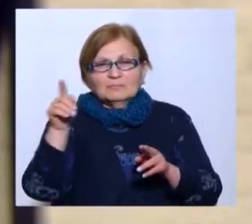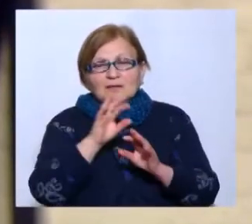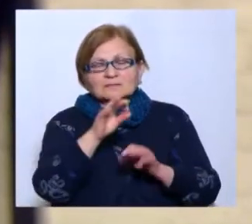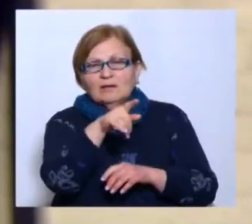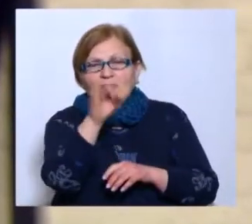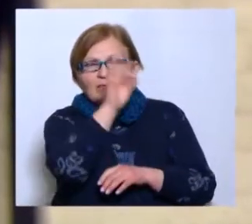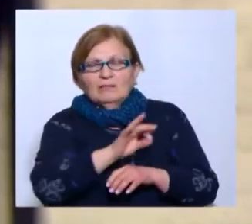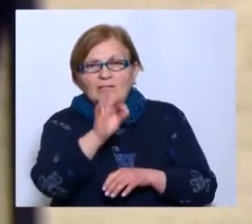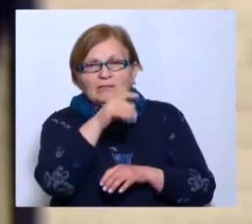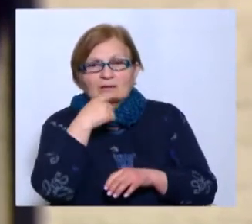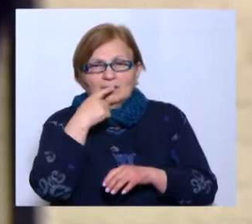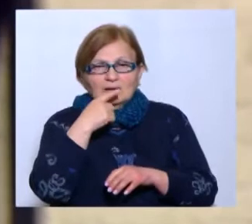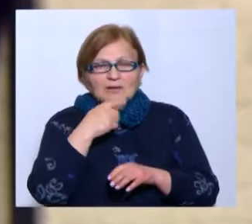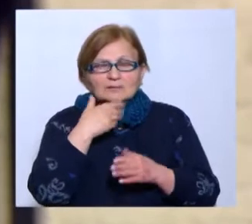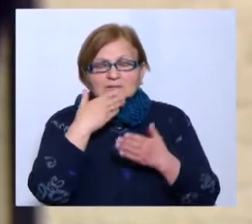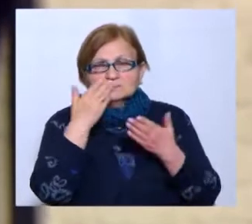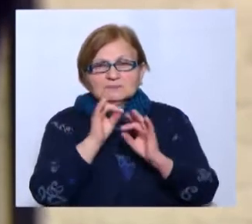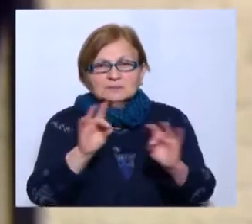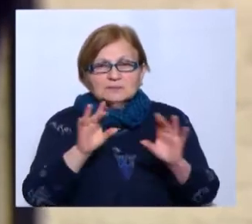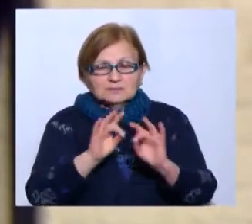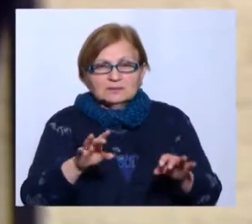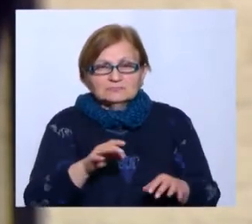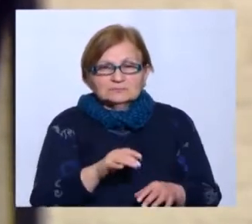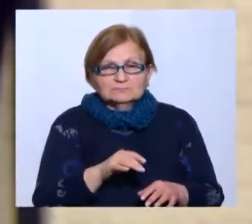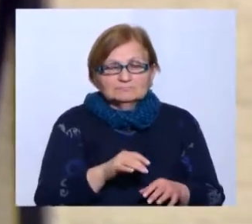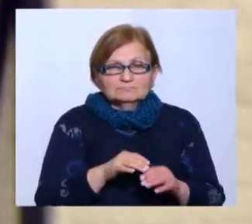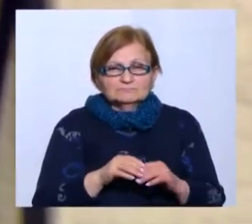ლექსს. ნებამიბოძე წაგიკითხოთ.